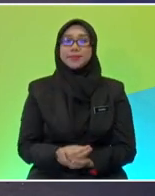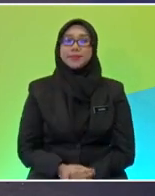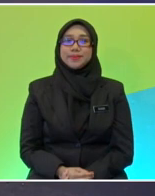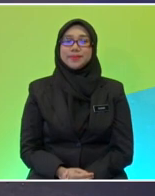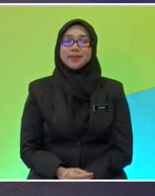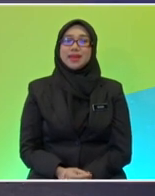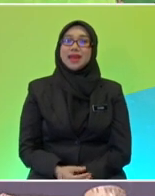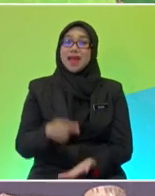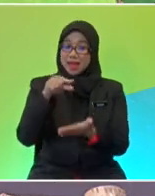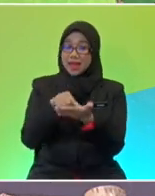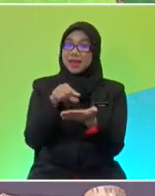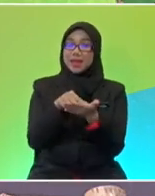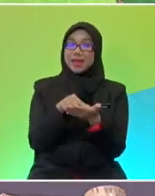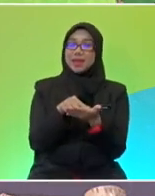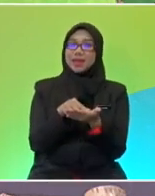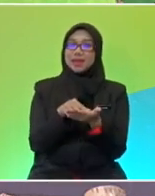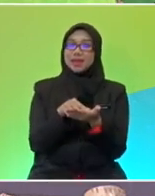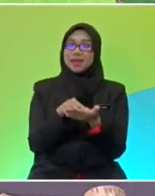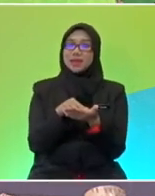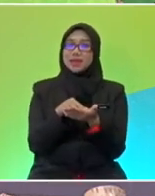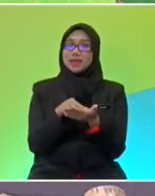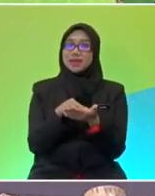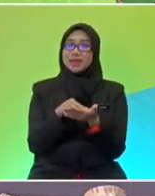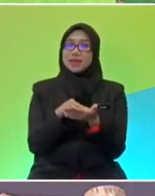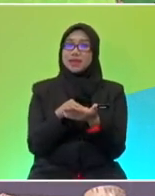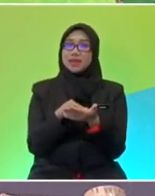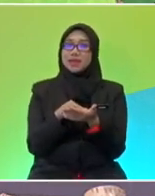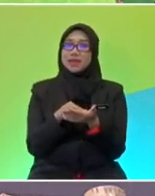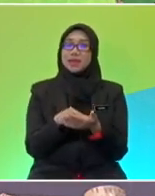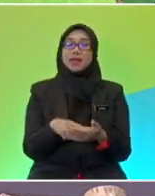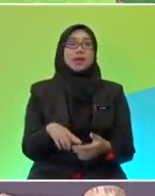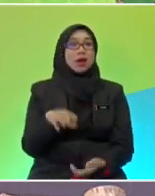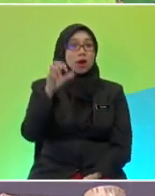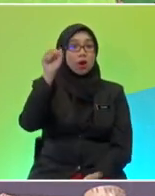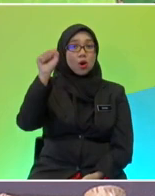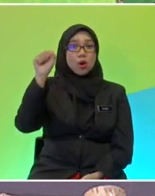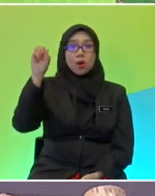Ayam merupakan sebuah hewan omnivora